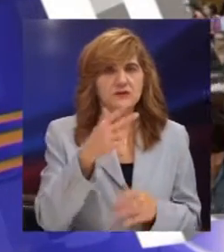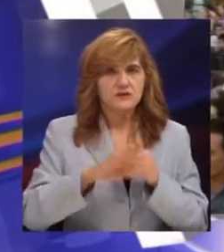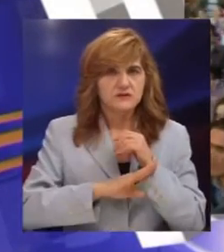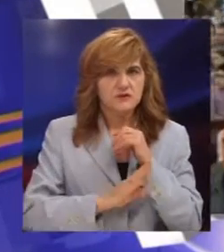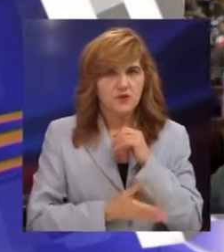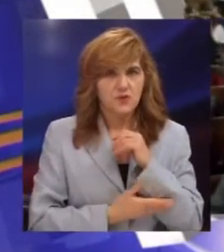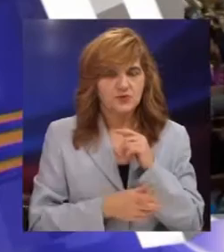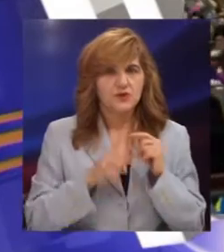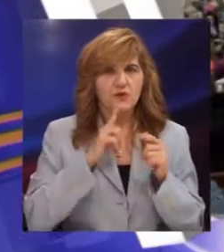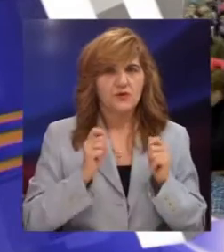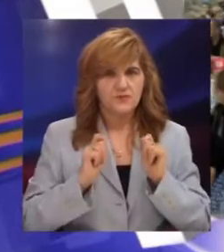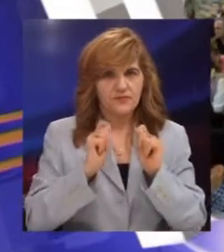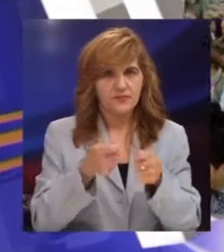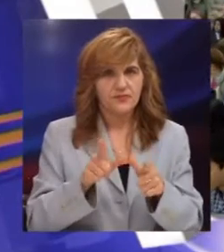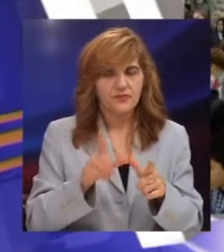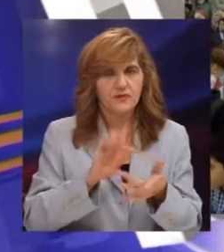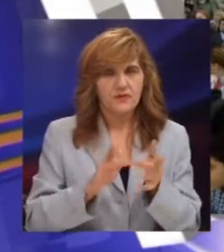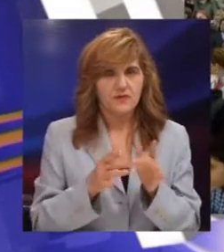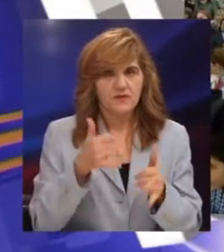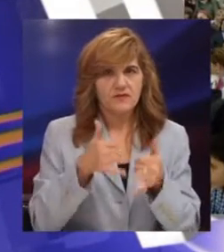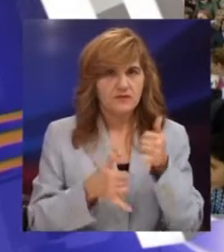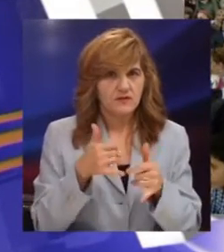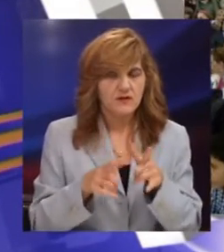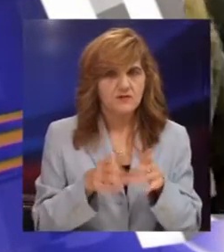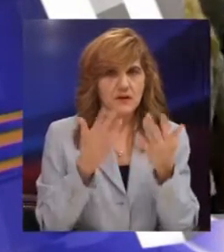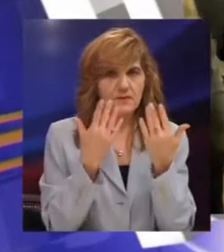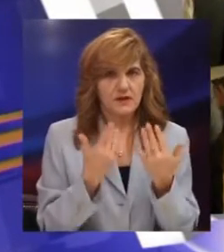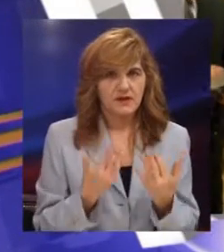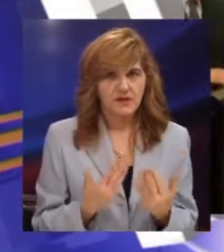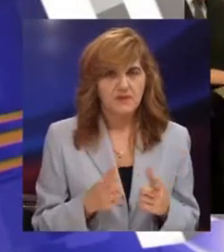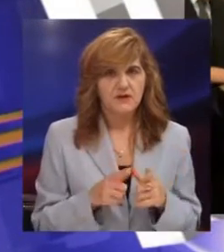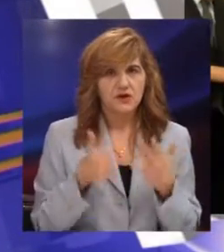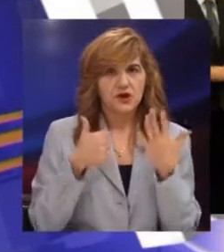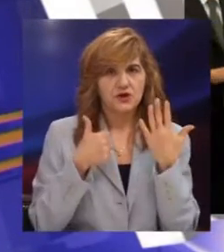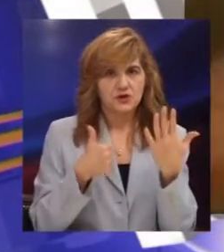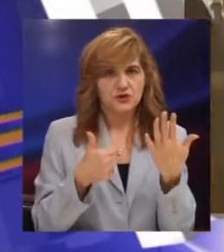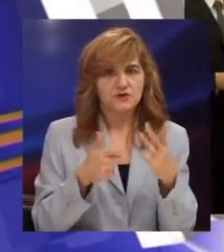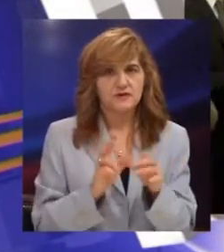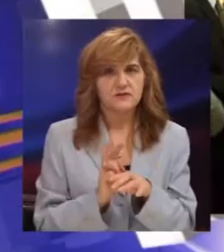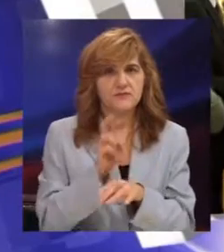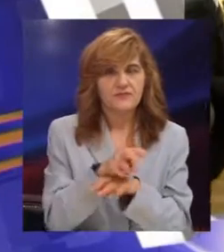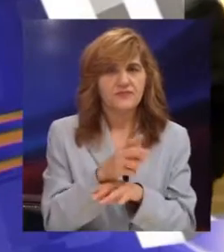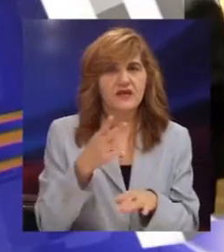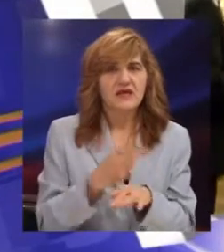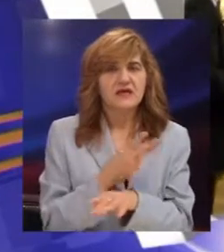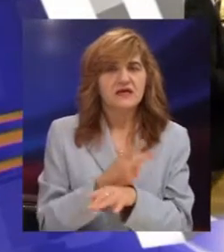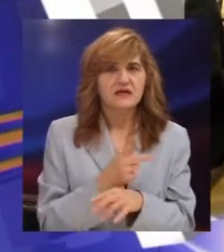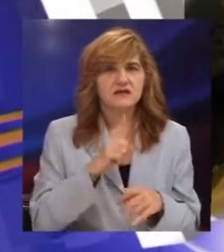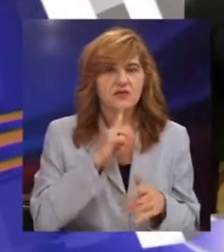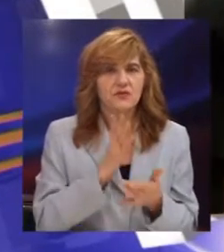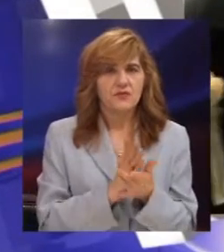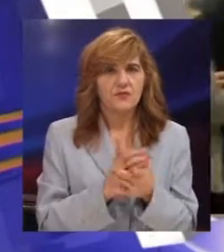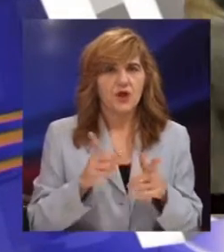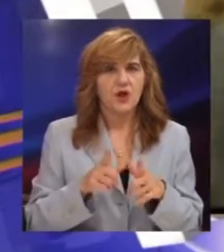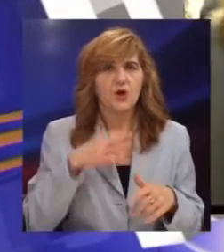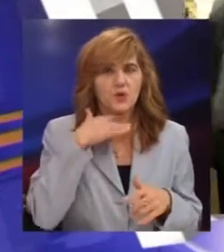30 učenika srednjih škola koji su učestvovali na opštinskom i okružnom takmičenju iz matematike, njih 6 se plasiralo na državno takmičenje